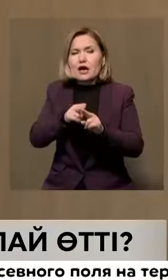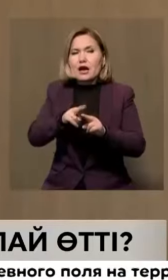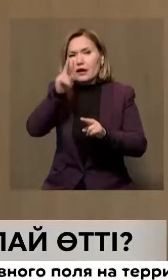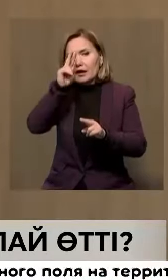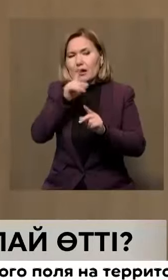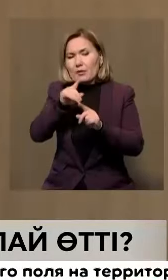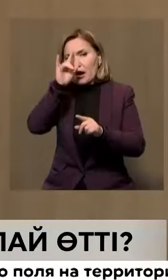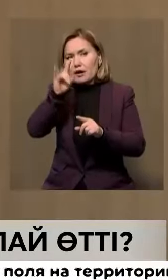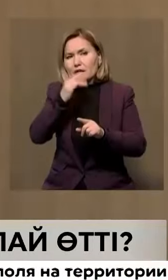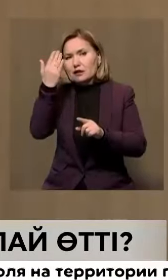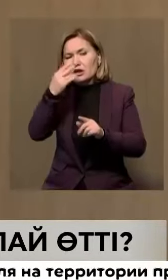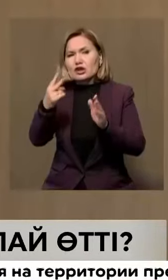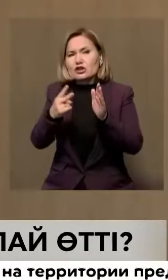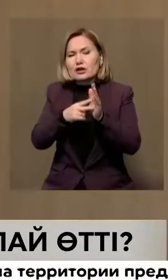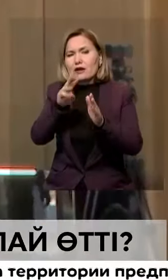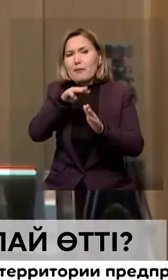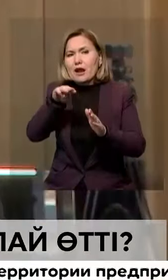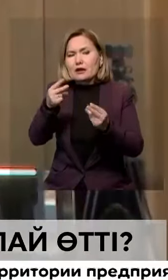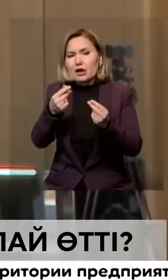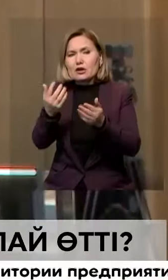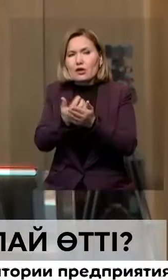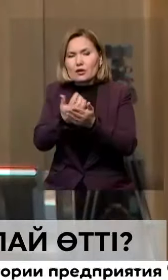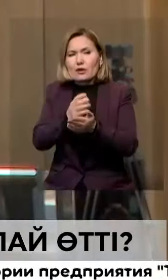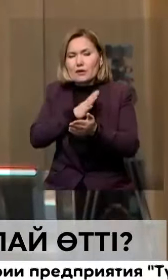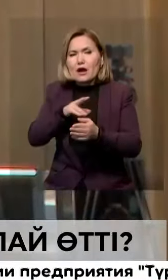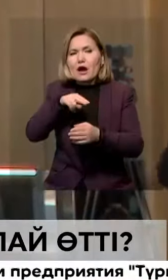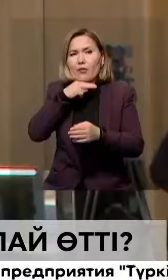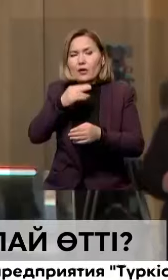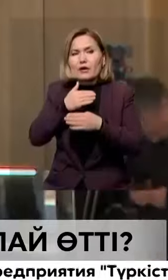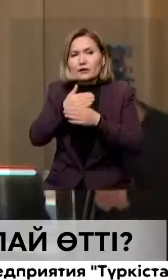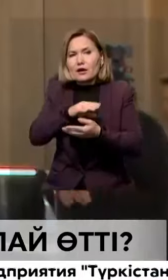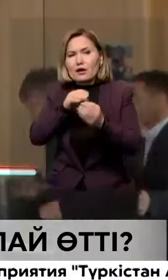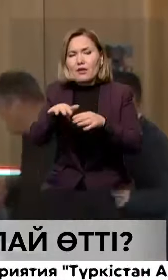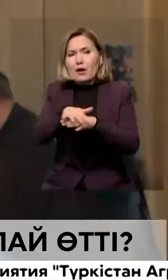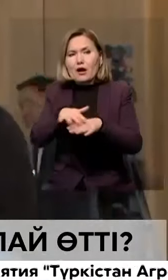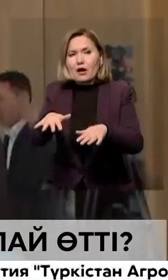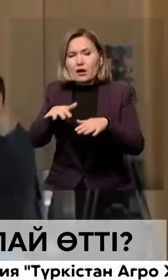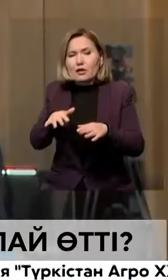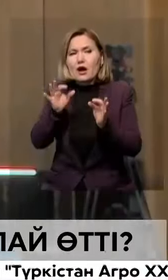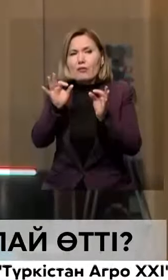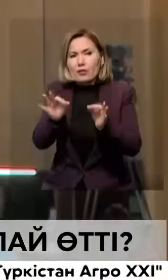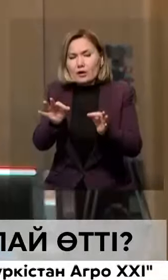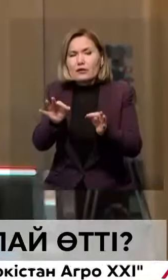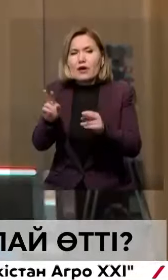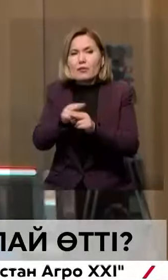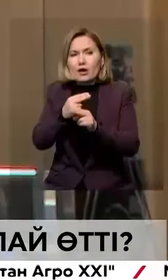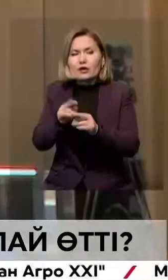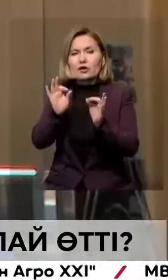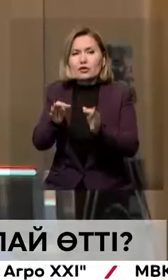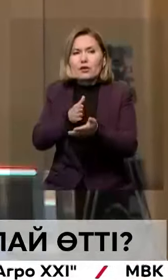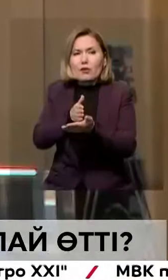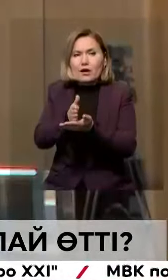2 айдың ішінде қазақ киносы 7 миллиард тауып отыр. Демек біз назар алып тұрған көрерменді дұрыс тәрбиелеп, дұрыс